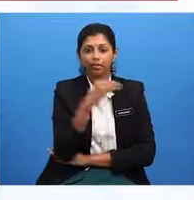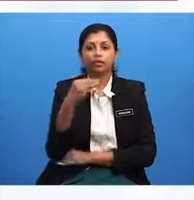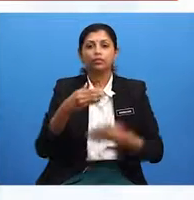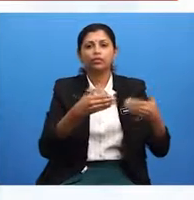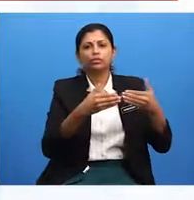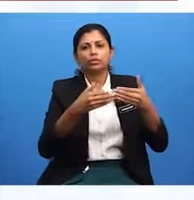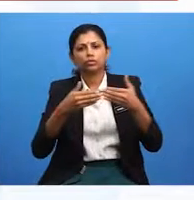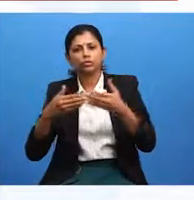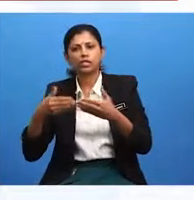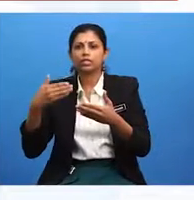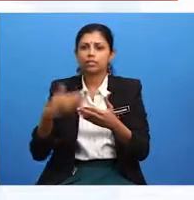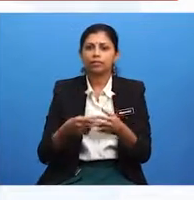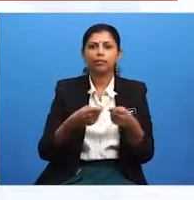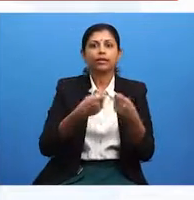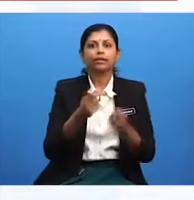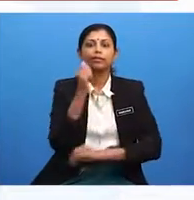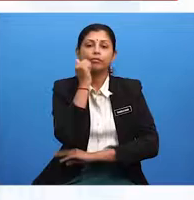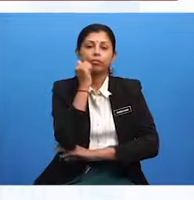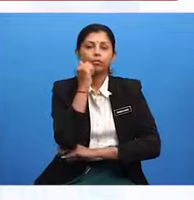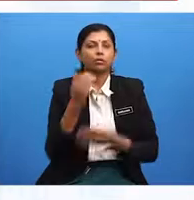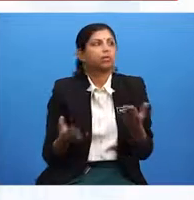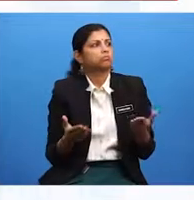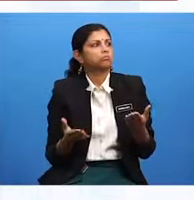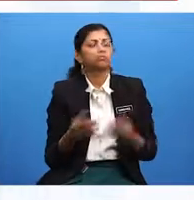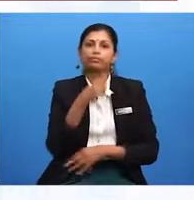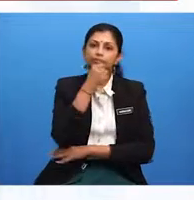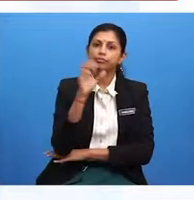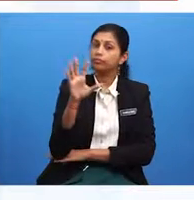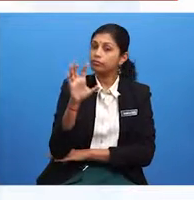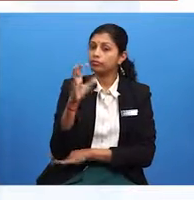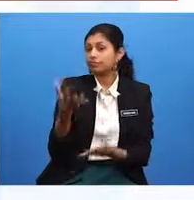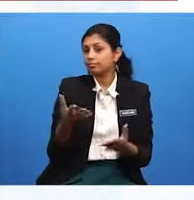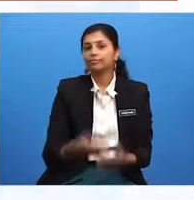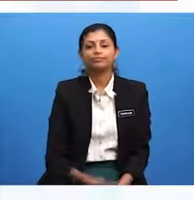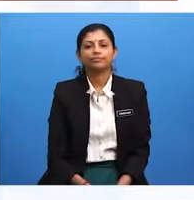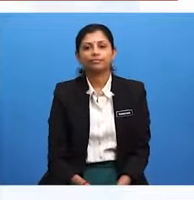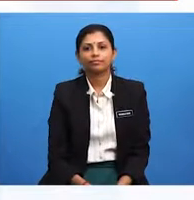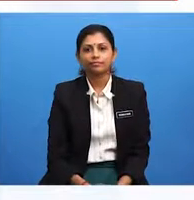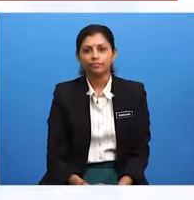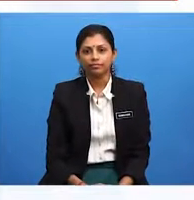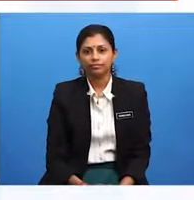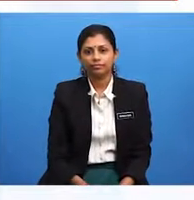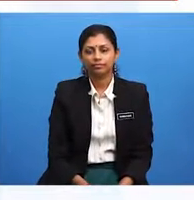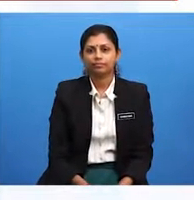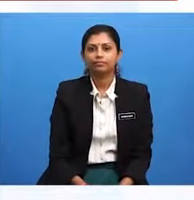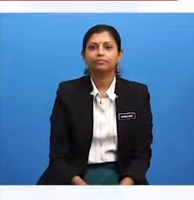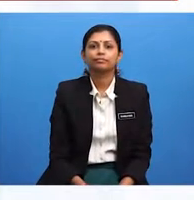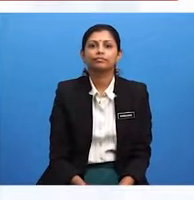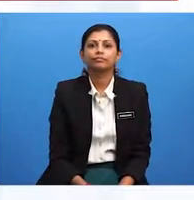dan berterusan sehingga putus haid. Ini berlaku pada